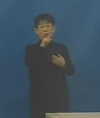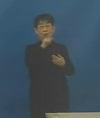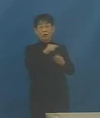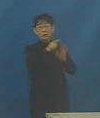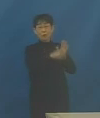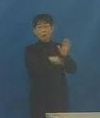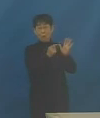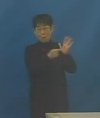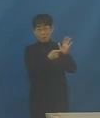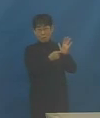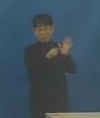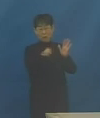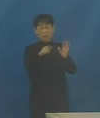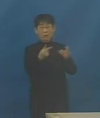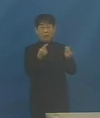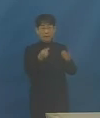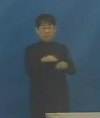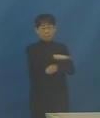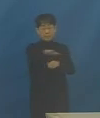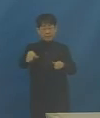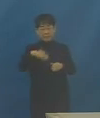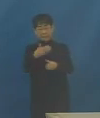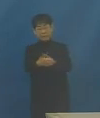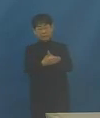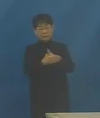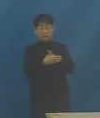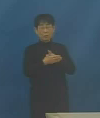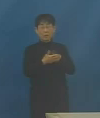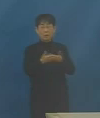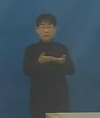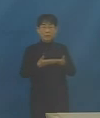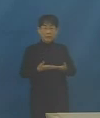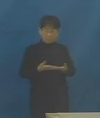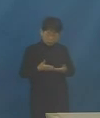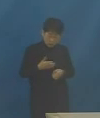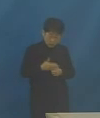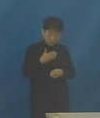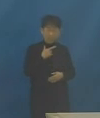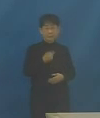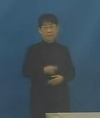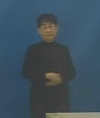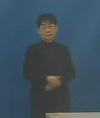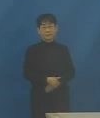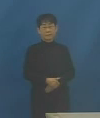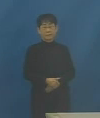共感いただきを応援をして頂けるとホントありがたいと思います